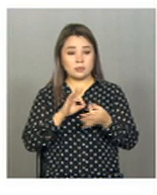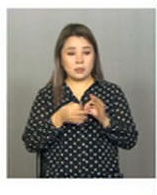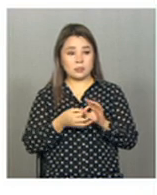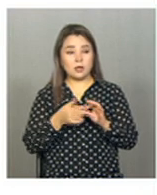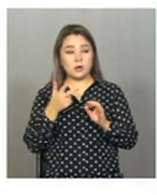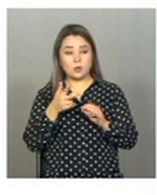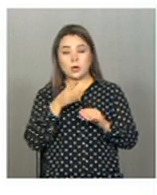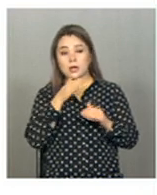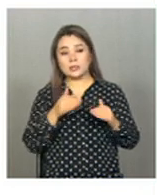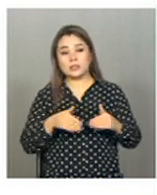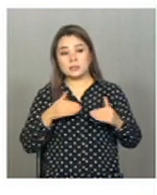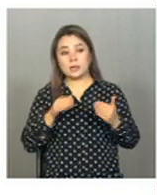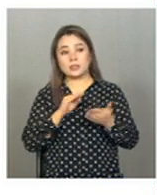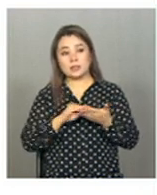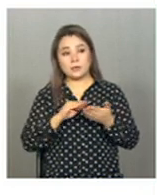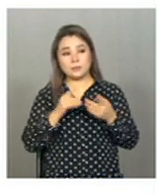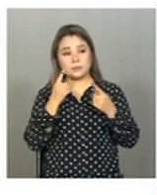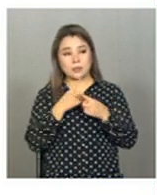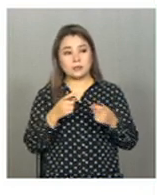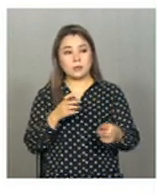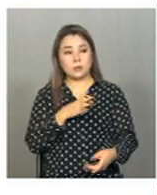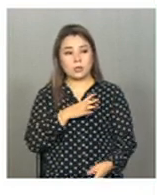кезеңін атап өткен болатынбыз.